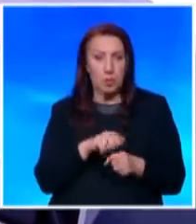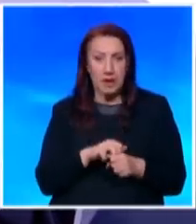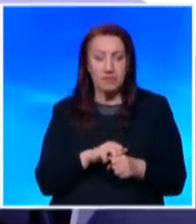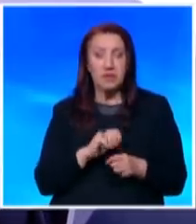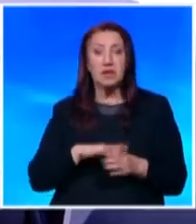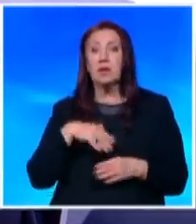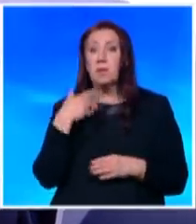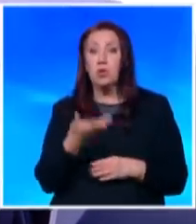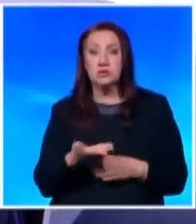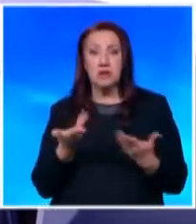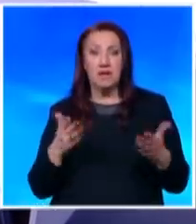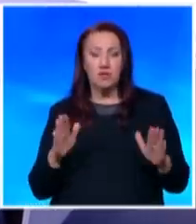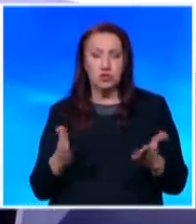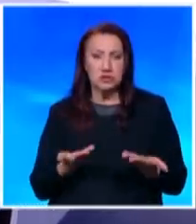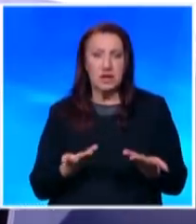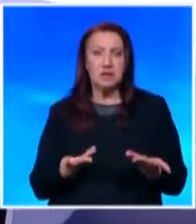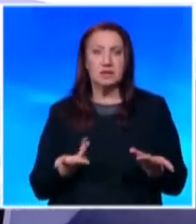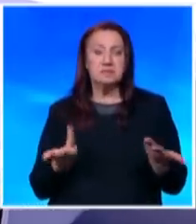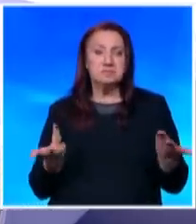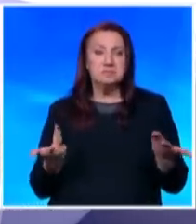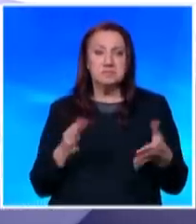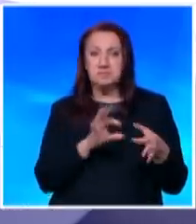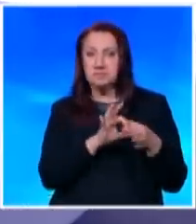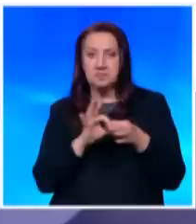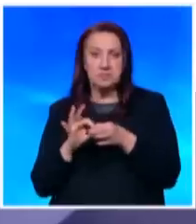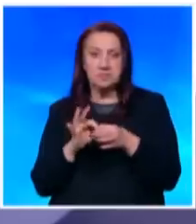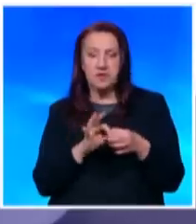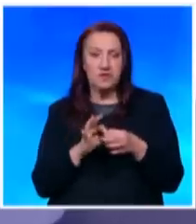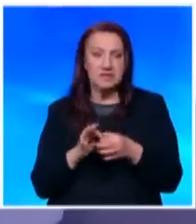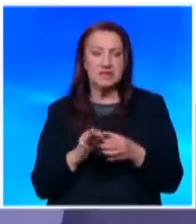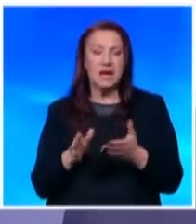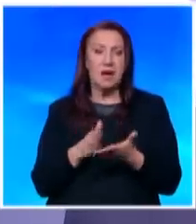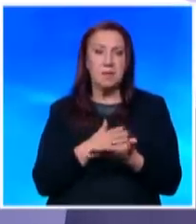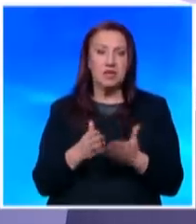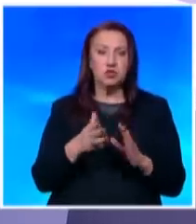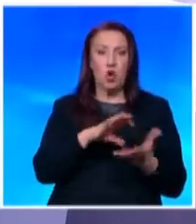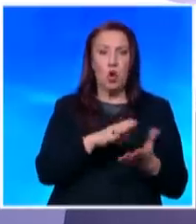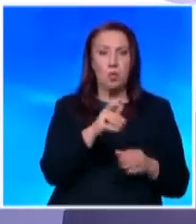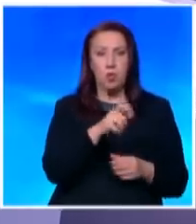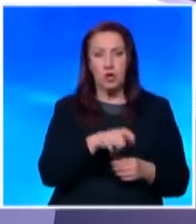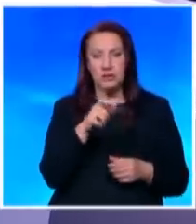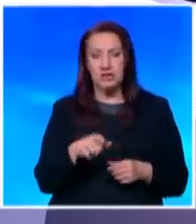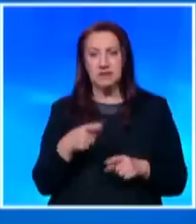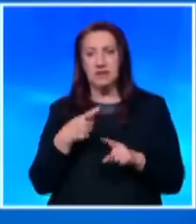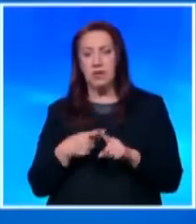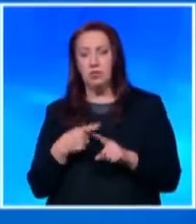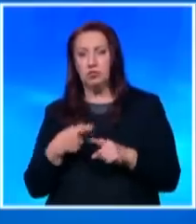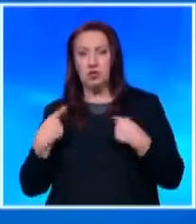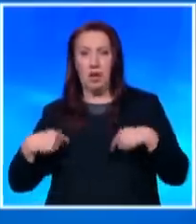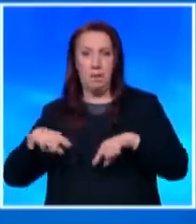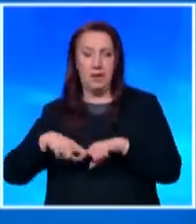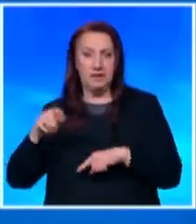взаимодействията, легални и нелегални, между магистрати и политици. Тоест трябва да го направи това вътрешното министерство, като препоръка